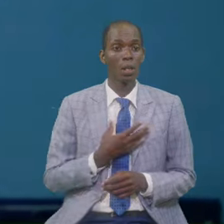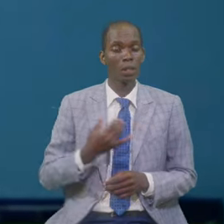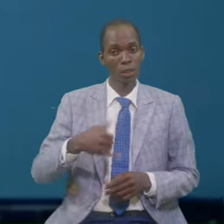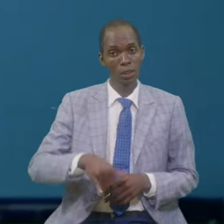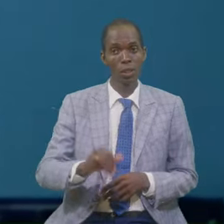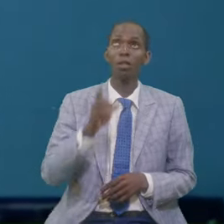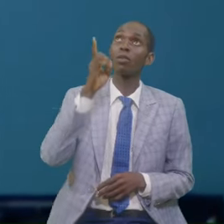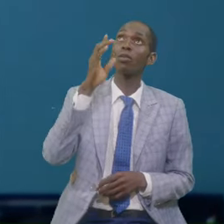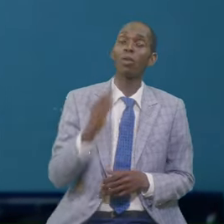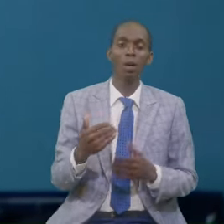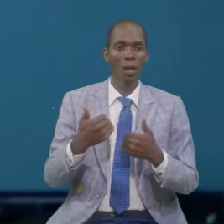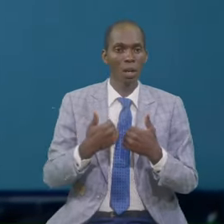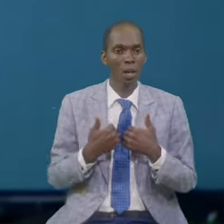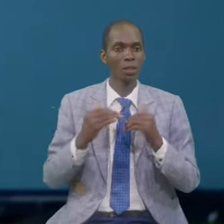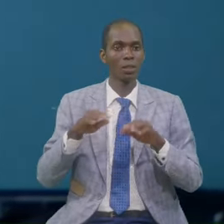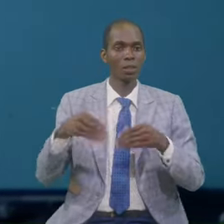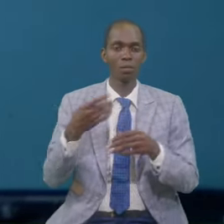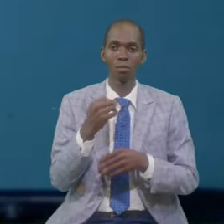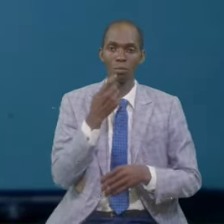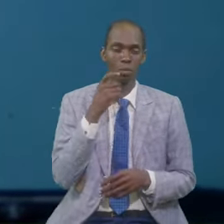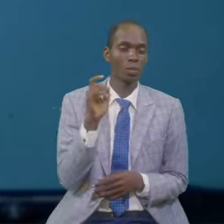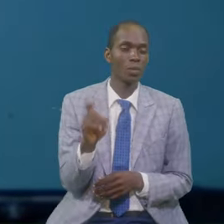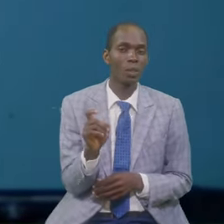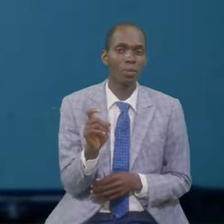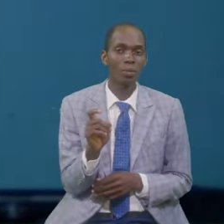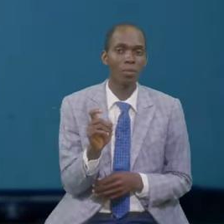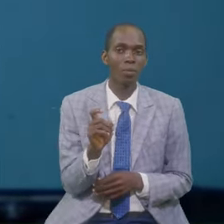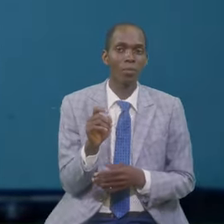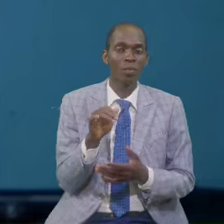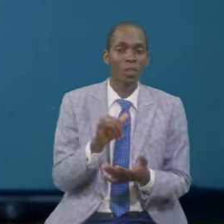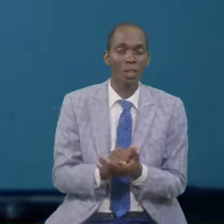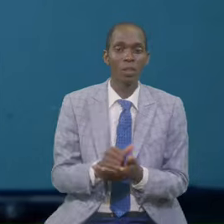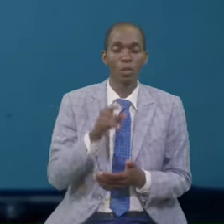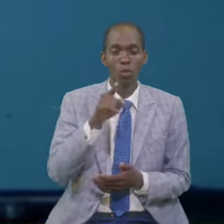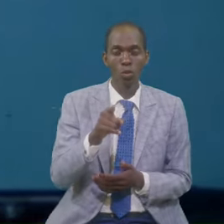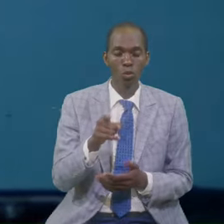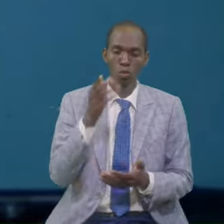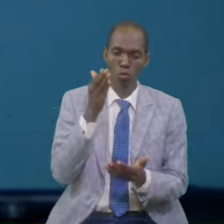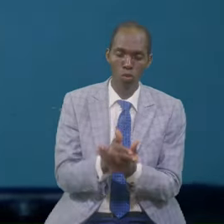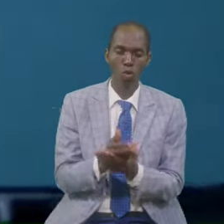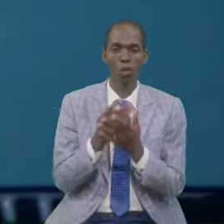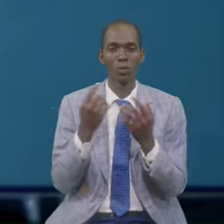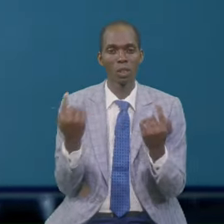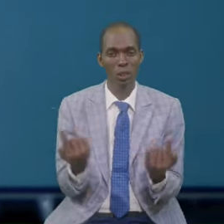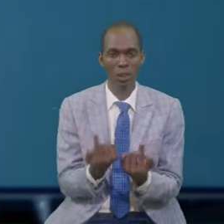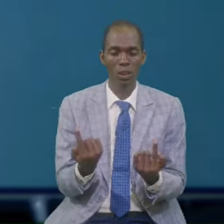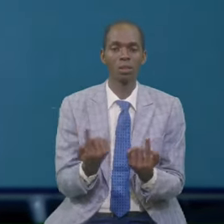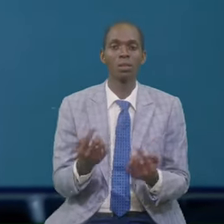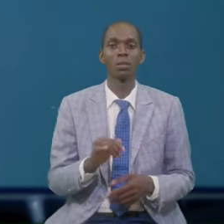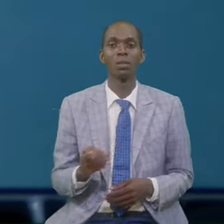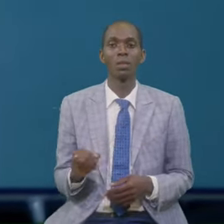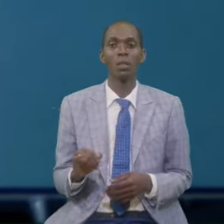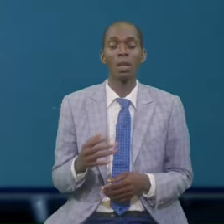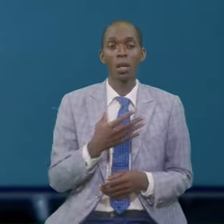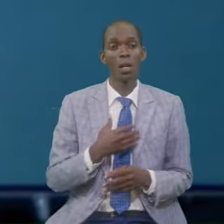way. ఆయనను దేవుడు మార్గాన్ని ఏర్పాటు చేశాడు. That he sin not. మీరు పాపము చేయకుండా. And if any